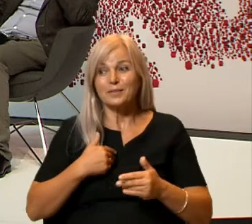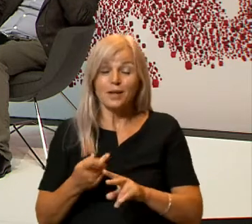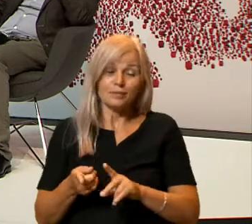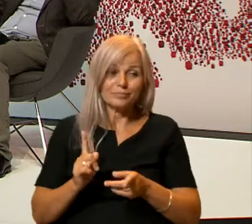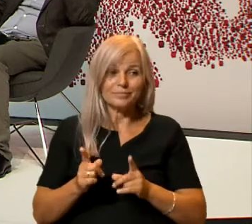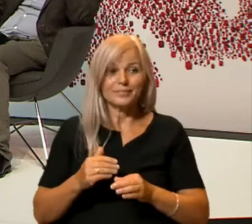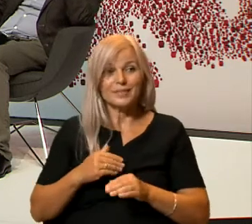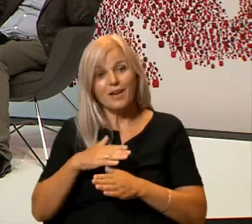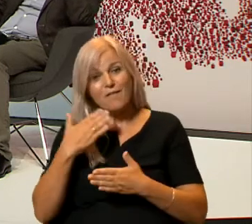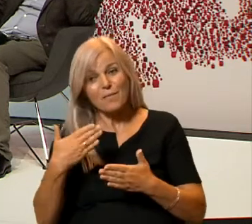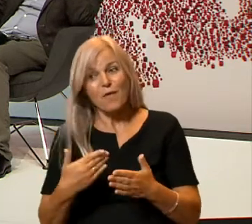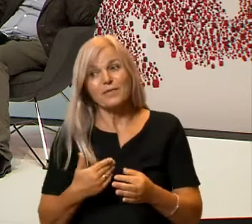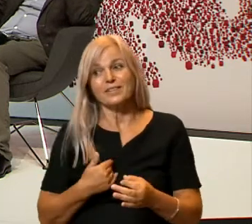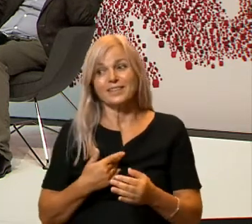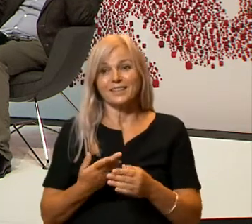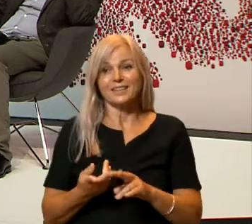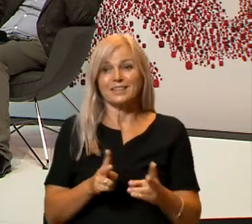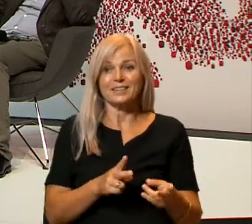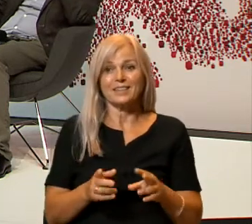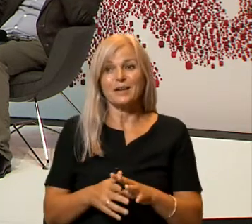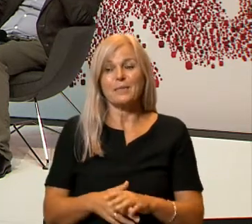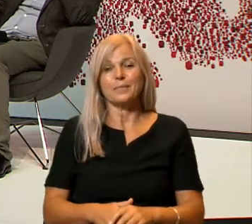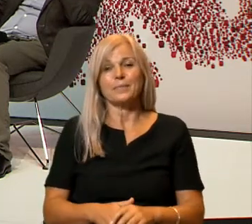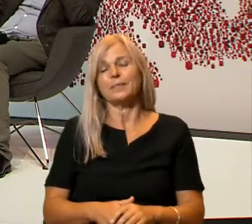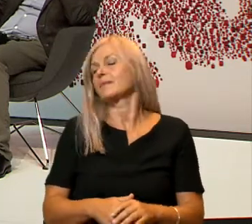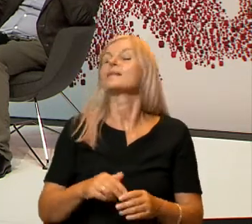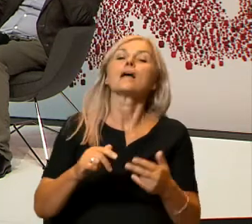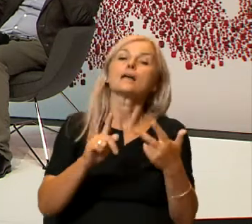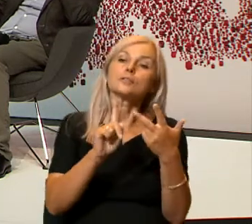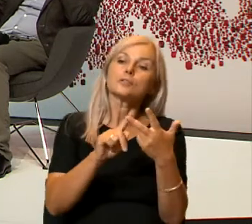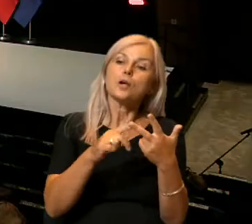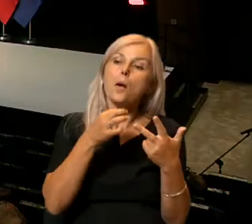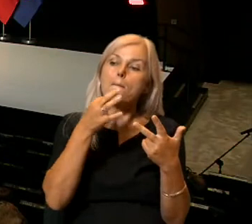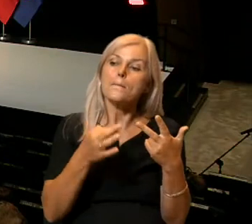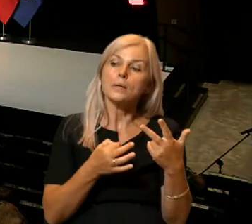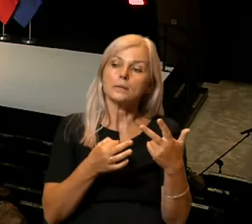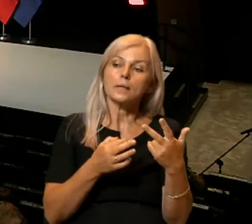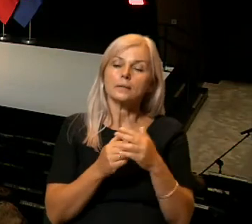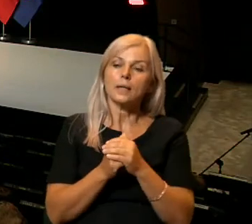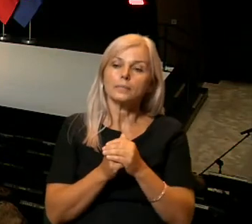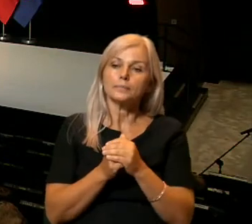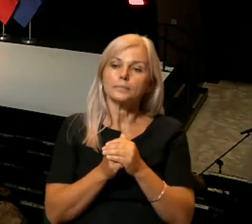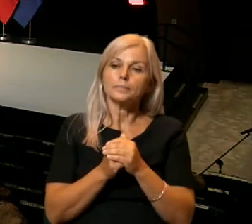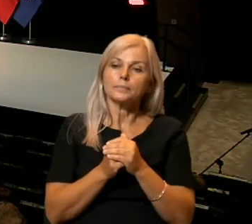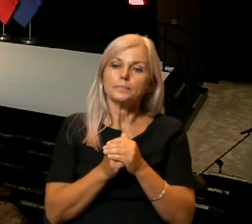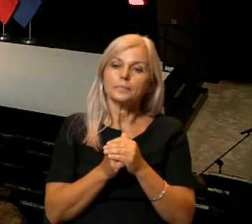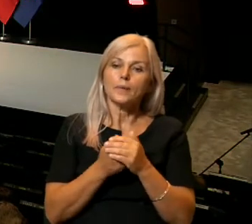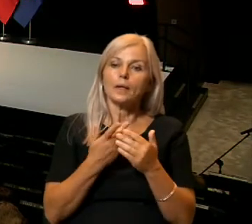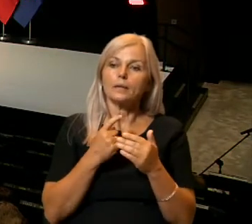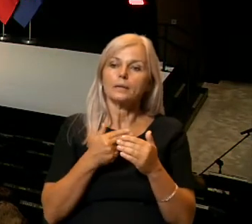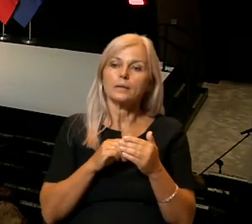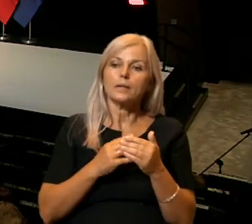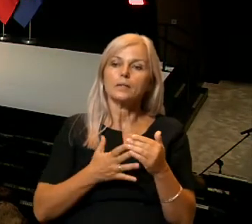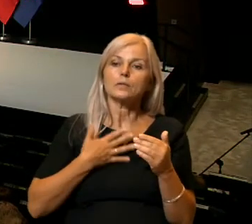nadążyć za wszystkimi myślami, które są tu wypowiadane. I teraz Jacku, trzeciego pytania Jacka Kołtana, bo nie czuję